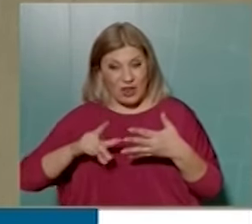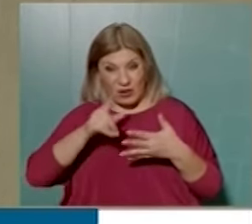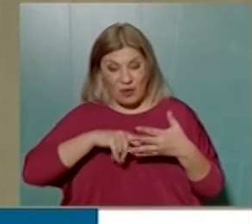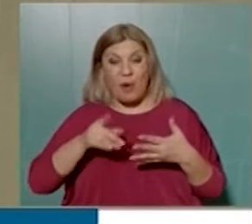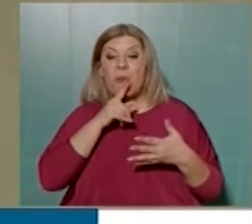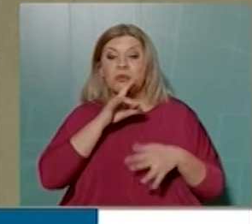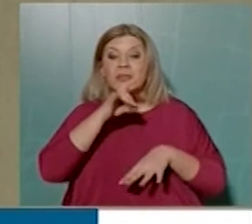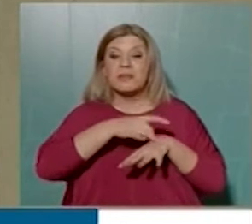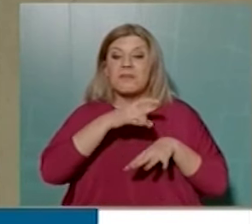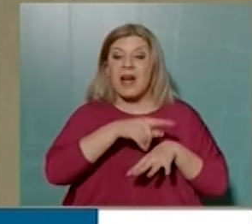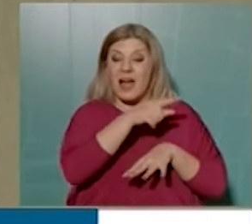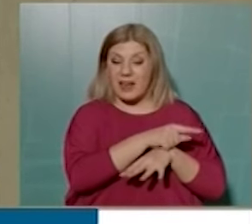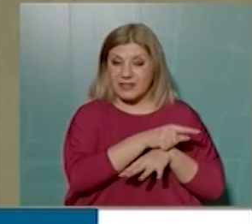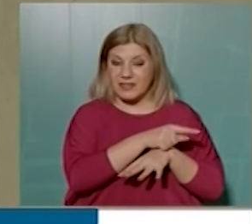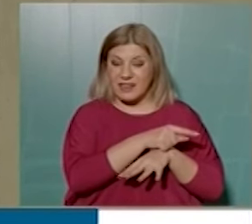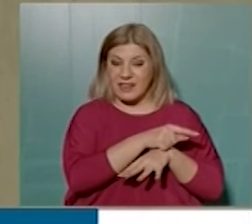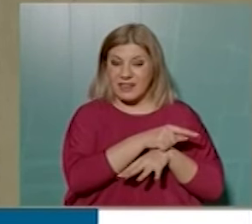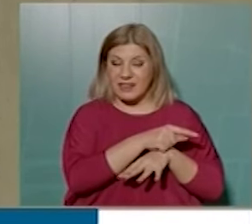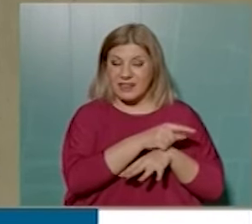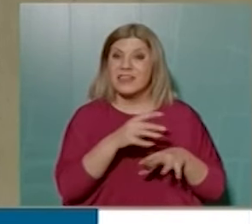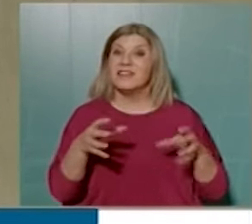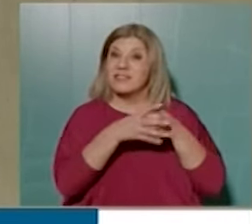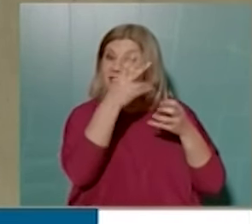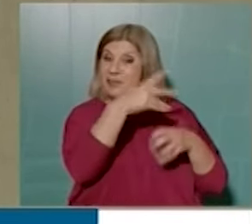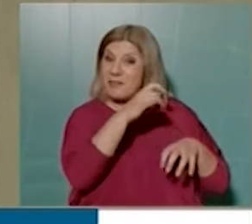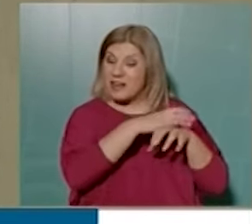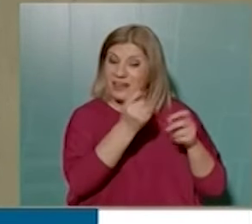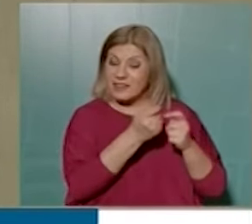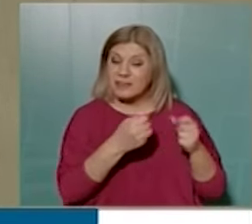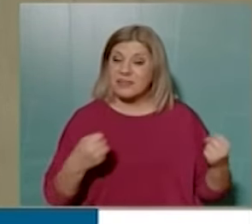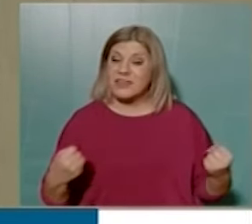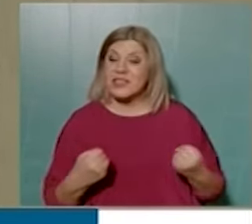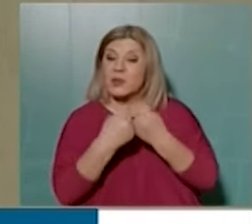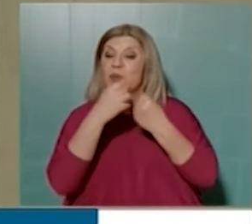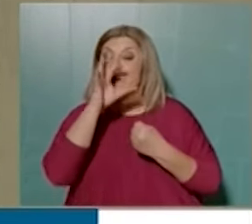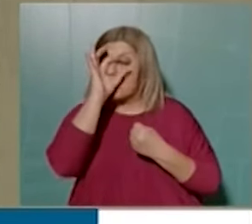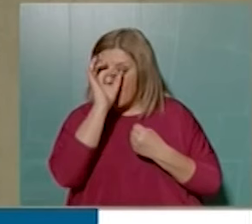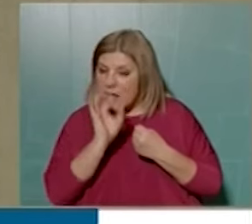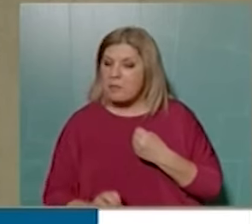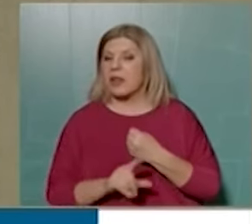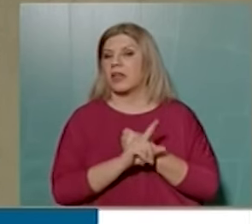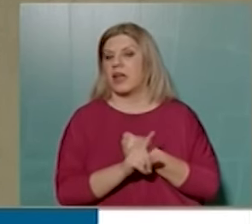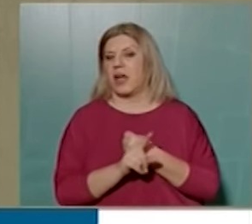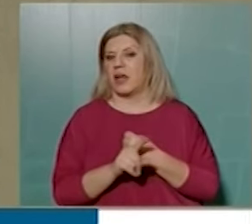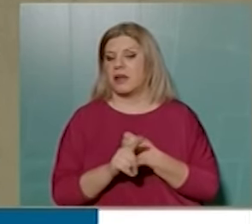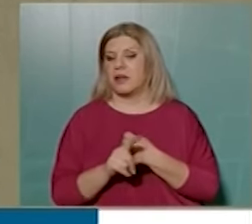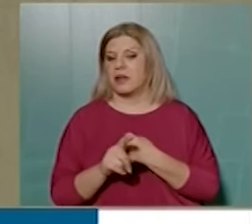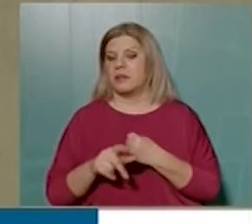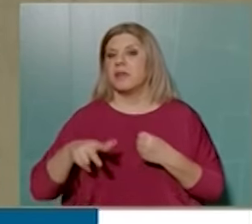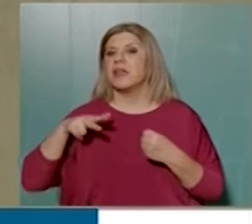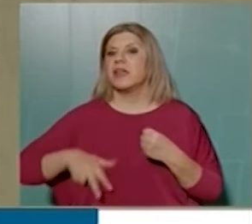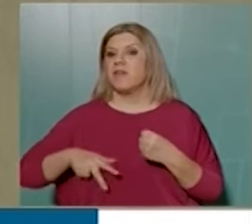την πάτρα η δημοτική αρχή της λαϊκής συσπείρωσης συγκρο τα πραγματικά όμως με την πολιτική των